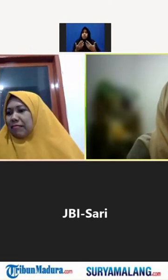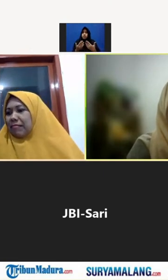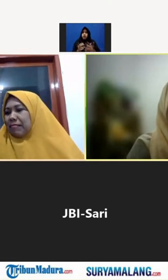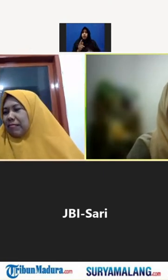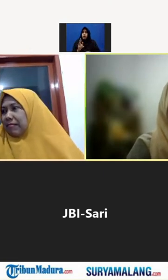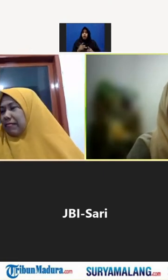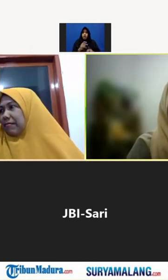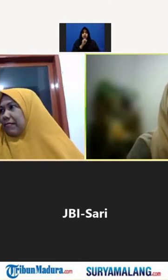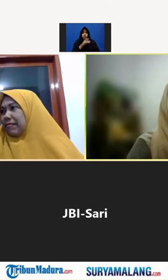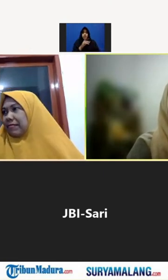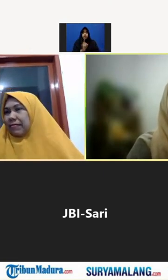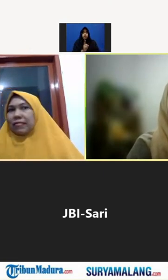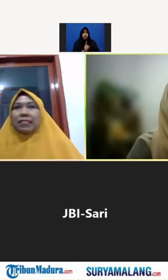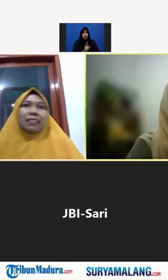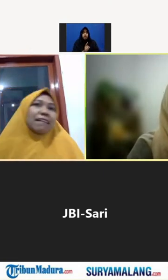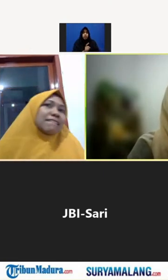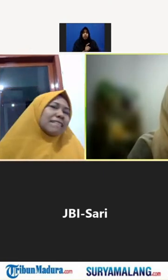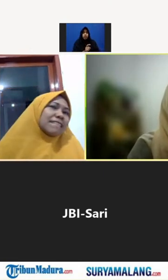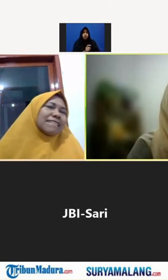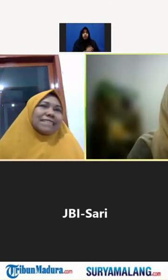dibilang yang mana dulu, oh Miss,